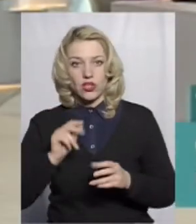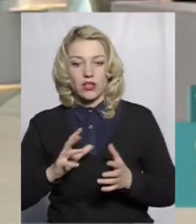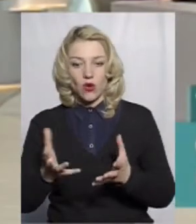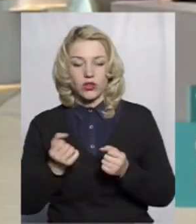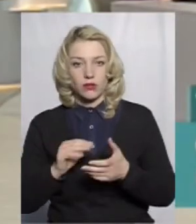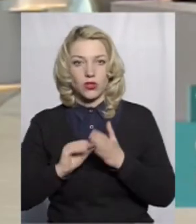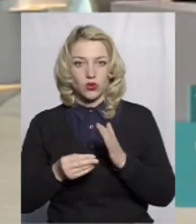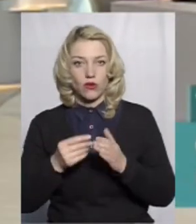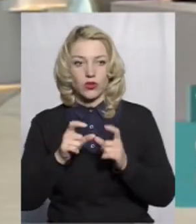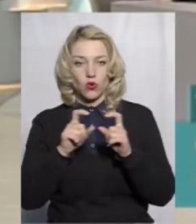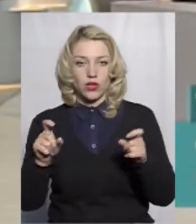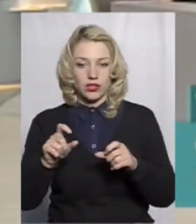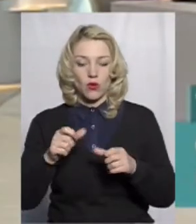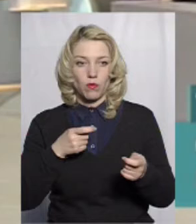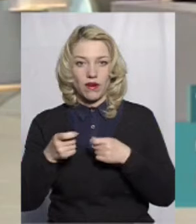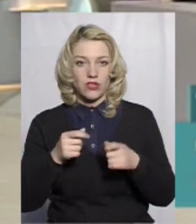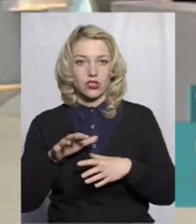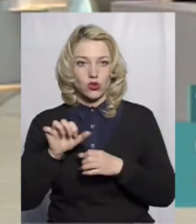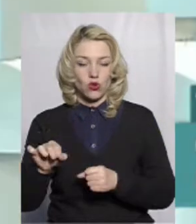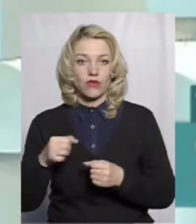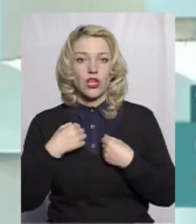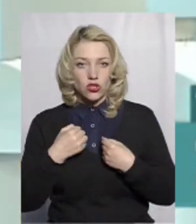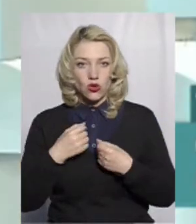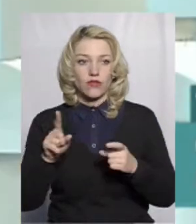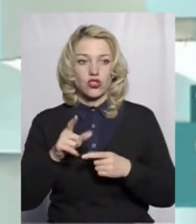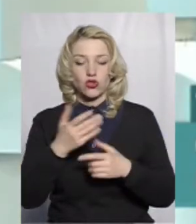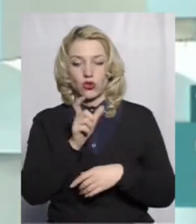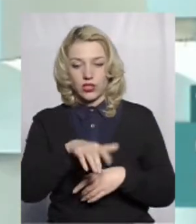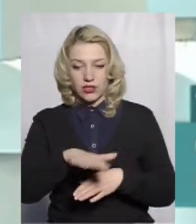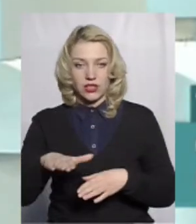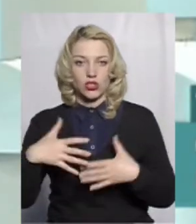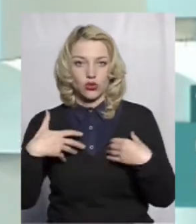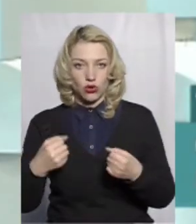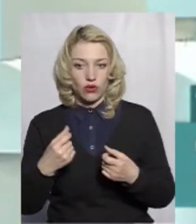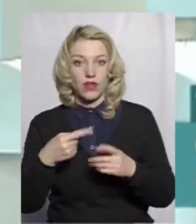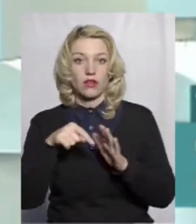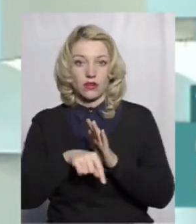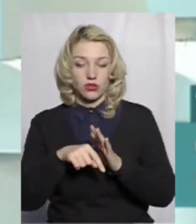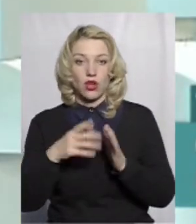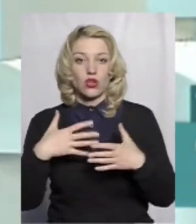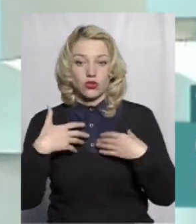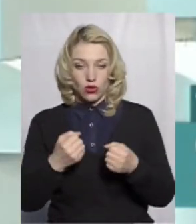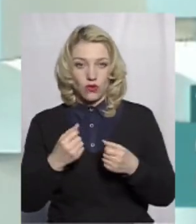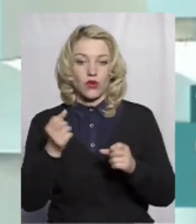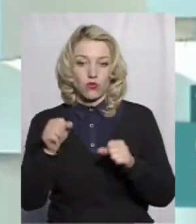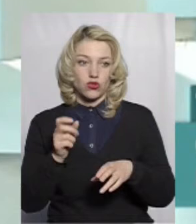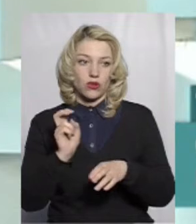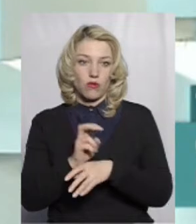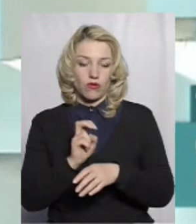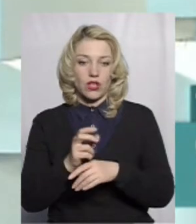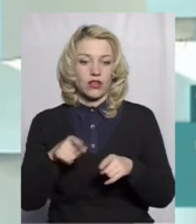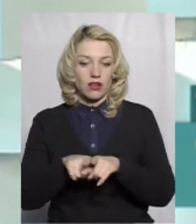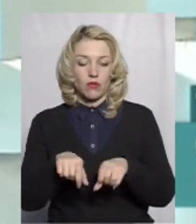із органів управління охорони здоров'я про те, що вони здорові, а раз вони здорові, значить вони можуть відвідувати. Тому таких повноважень директор не